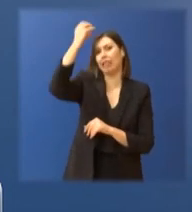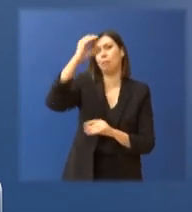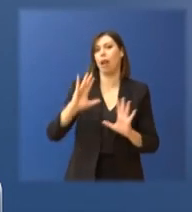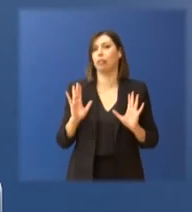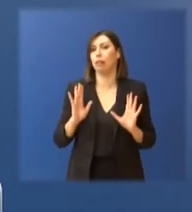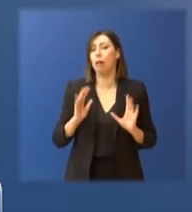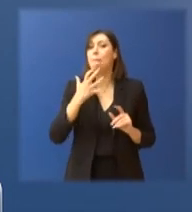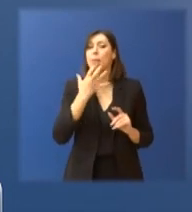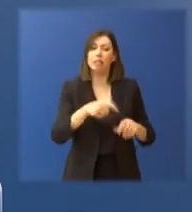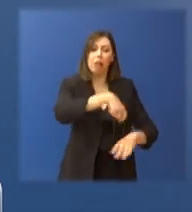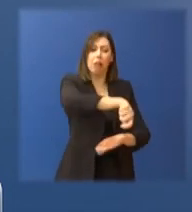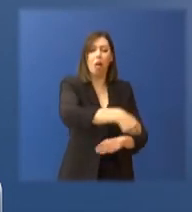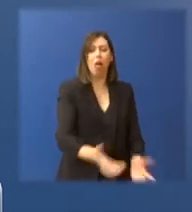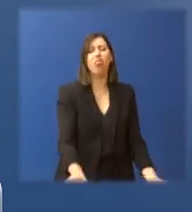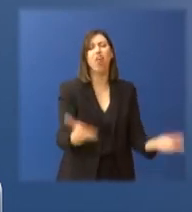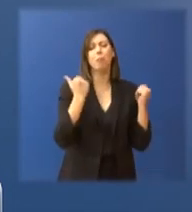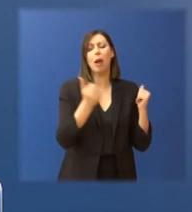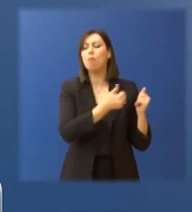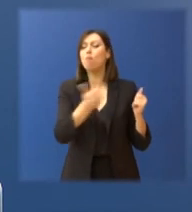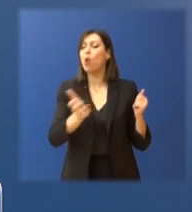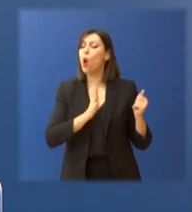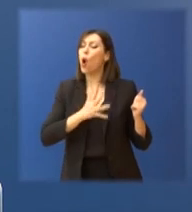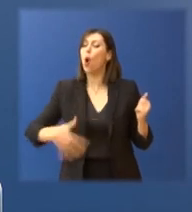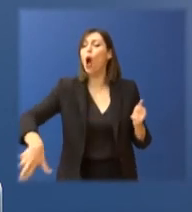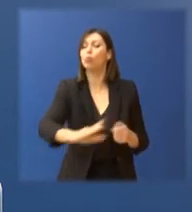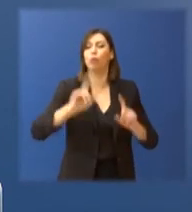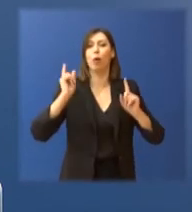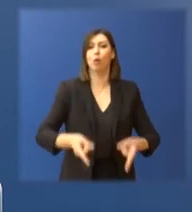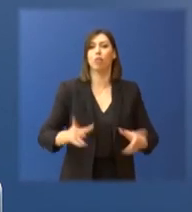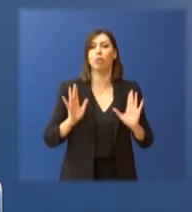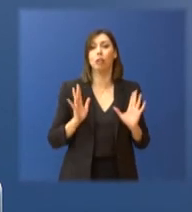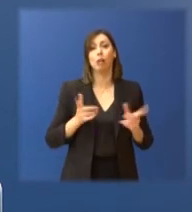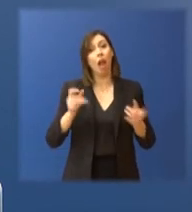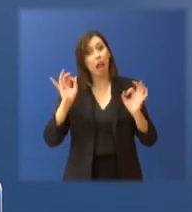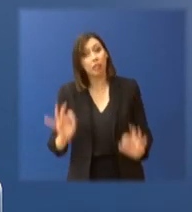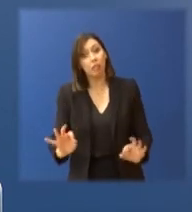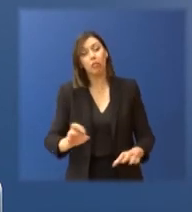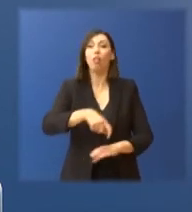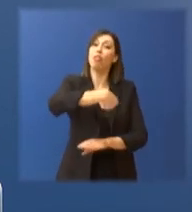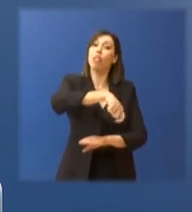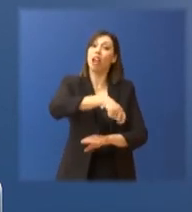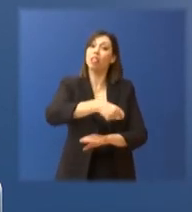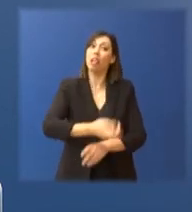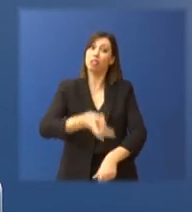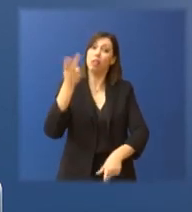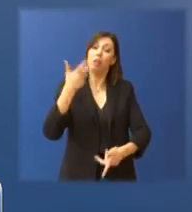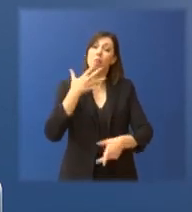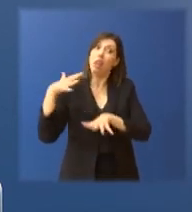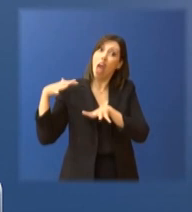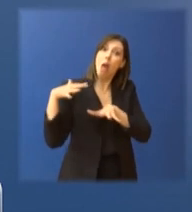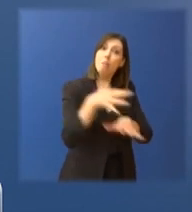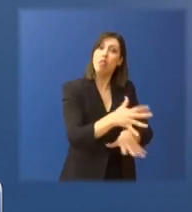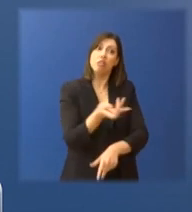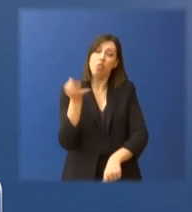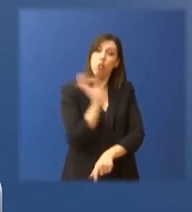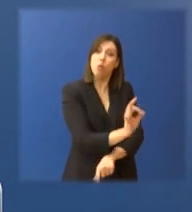προσπάθεια άλωσης και απονομιμοποίησης της δικαιοσύνης, οι επιθέσεις σε δικαστικούς λειτουργούς, χαρακτηρίζουν μόνο τον κύριο Πολάκη?